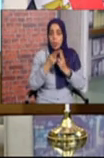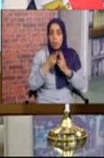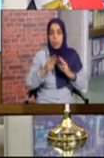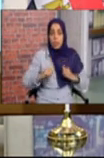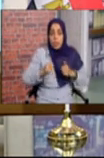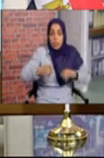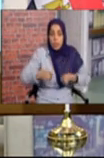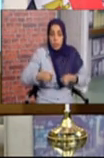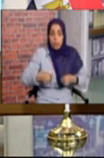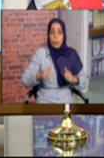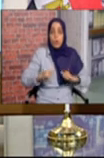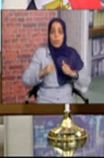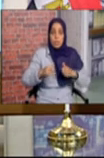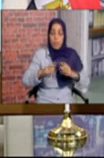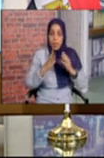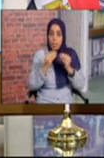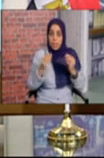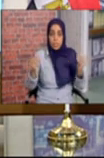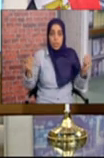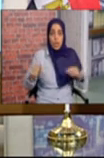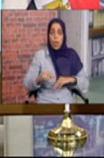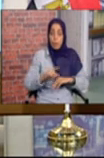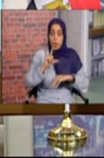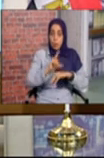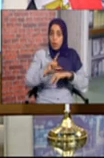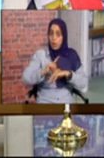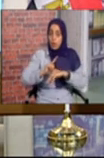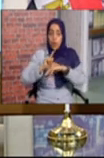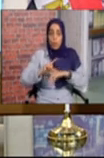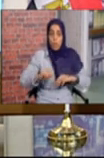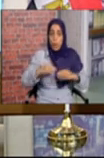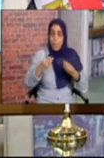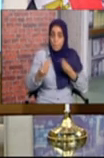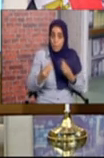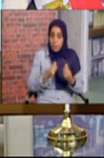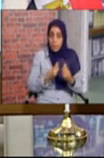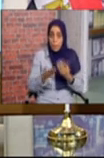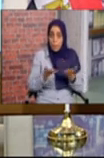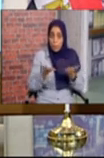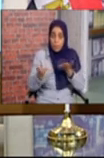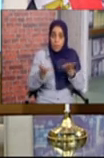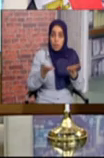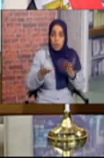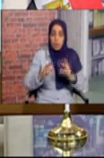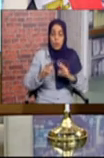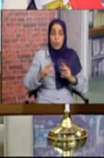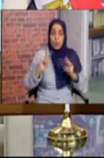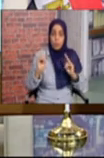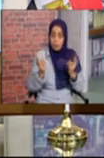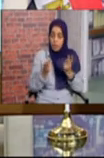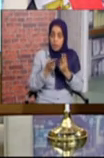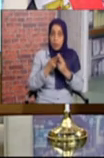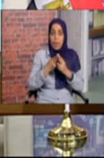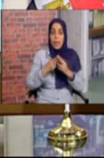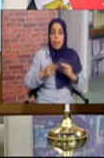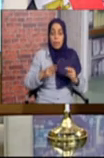هي طبعا في معاهدات كتيرة جدا دولية بين الدول اللي هي بين يعني بين الدول في الانتربول